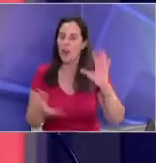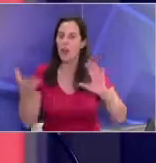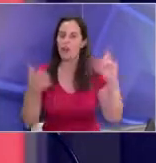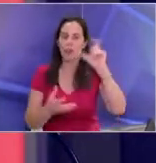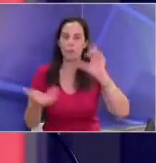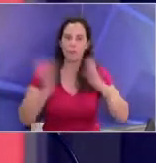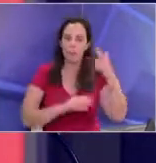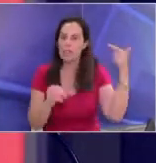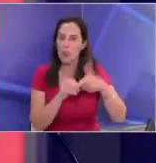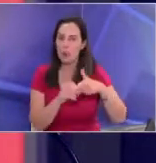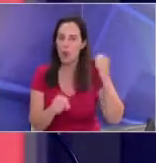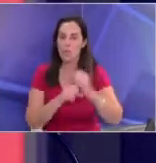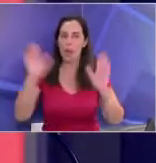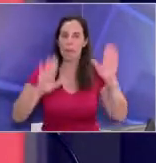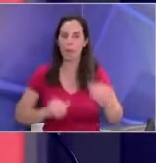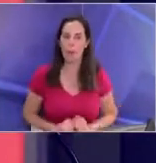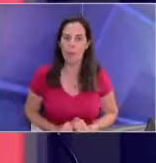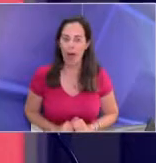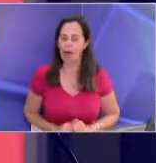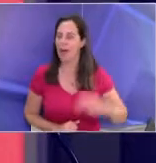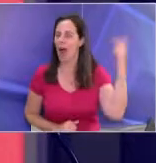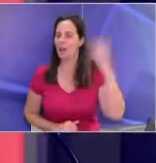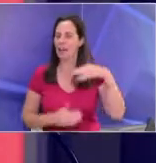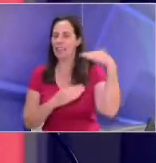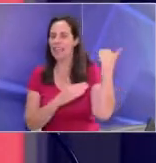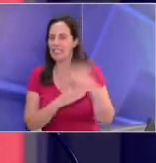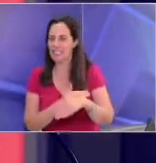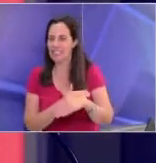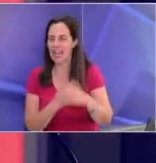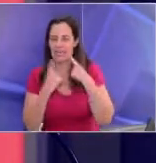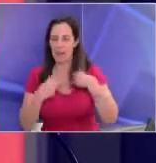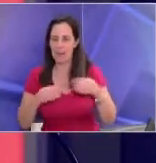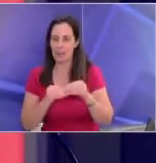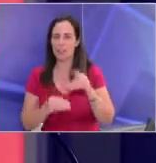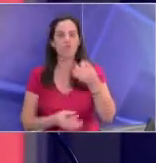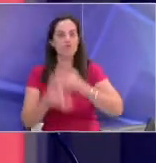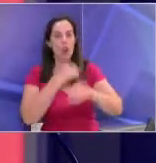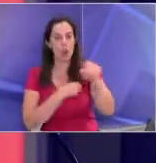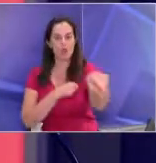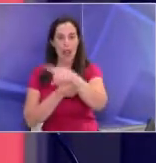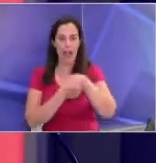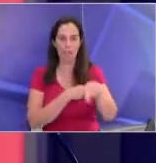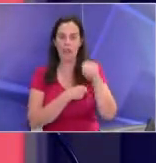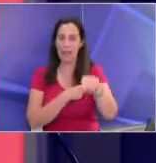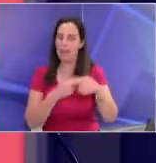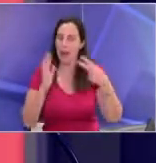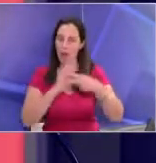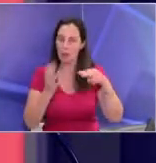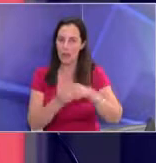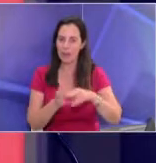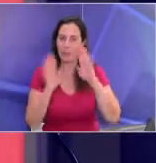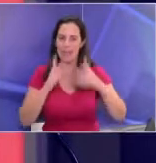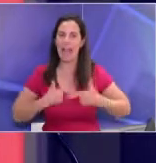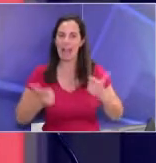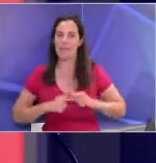בוערת וסעודיה עושה פנטומימה. כמובן נסיים בדברו איתי, הפינה שבה השאלות שלכם הם מרכז התוכנית, פייסבוק